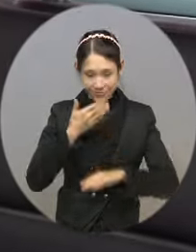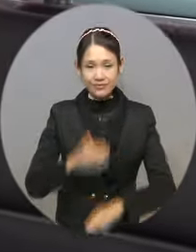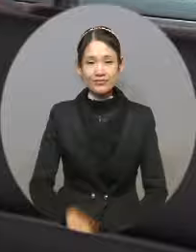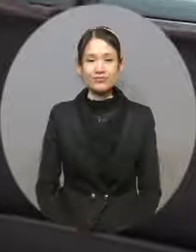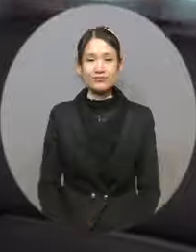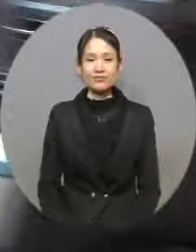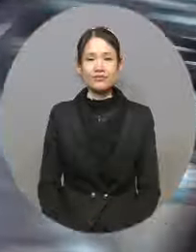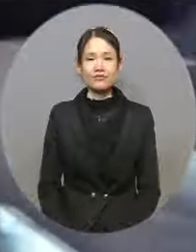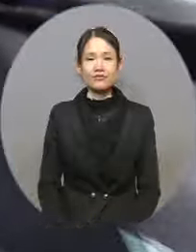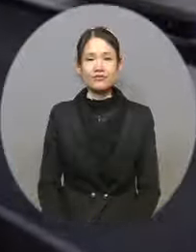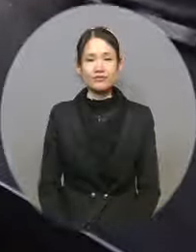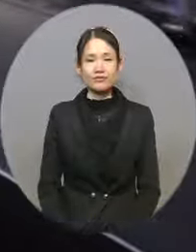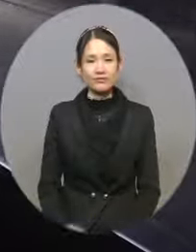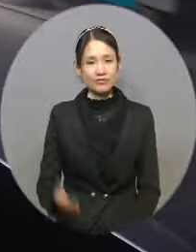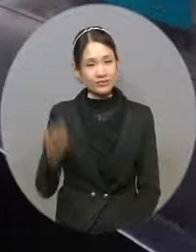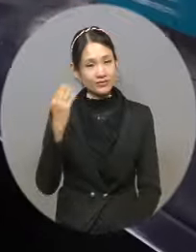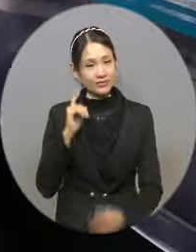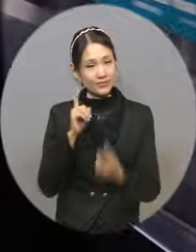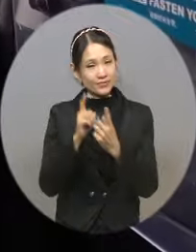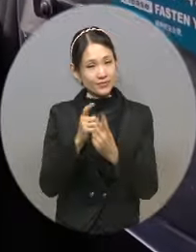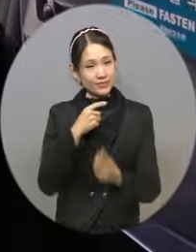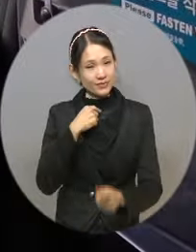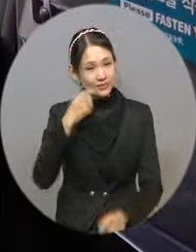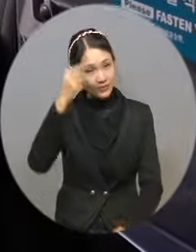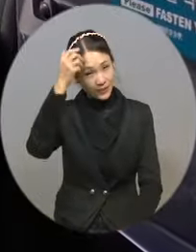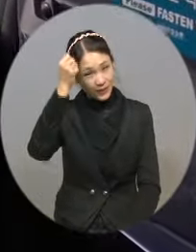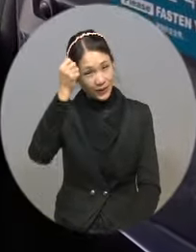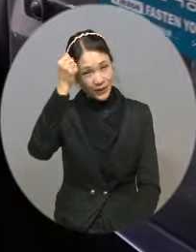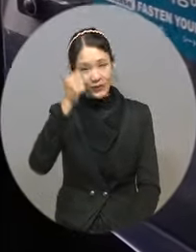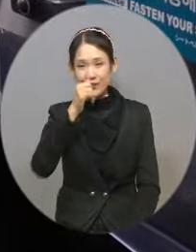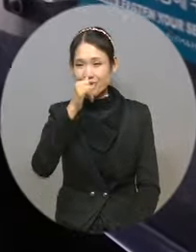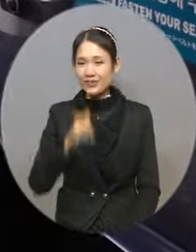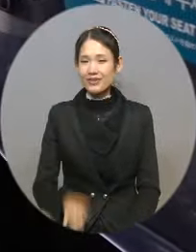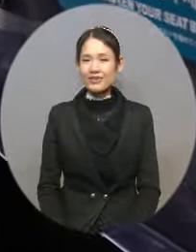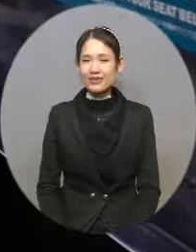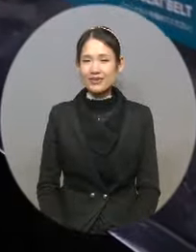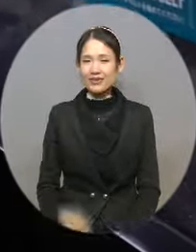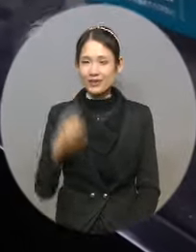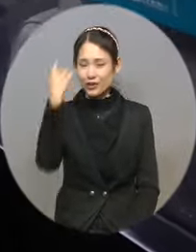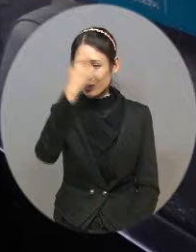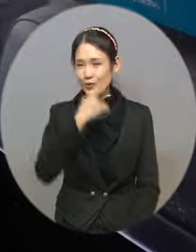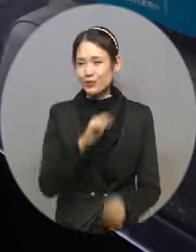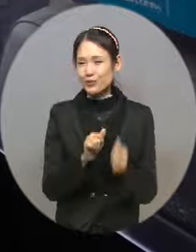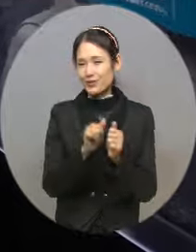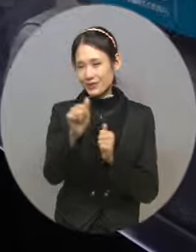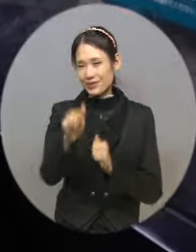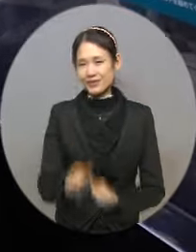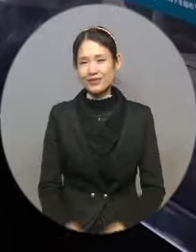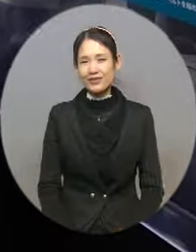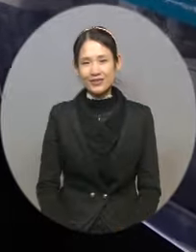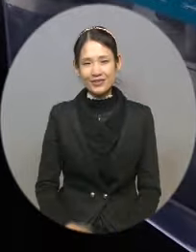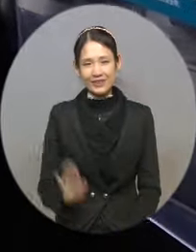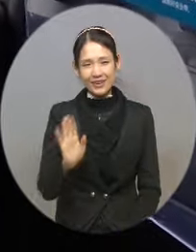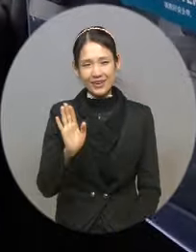또 예전에 또 뵀는데 또 기억을 해주시고. 아유, 워낙 인물이 출중하셨어요. 아유,